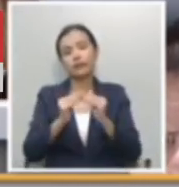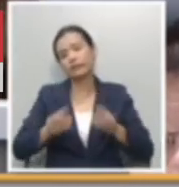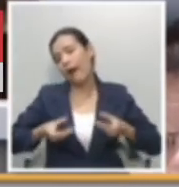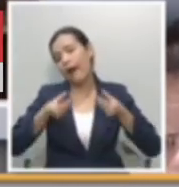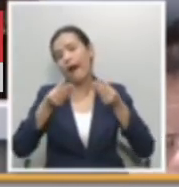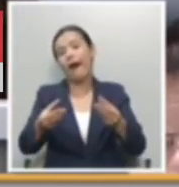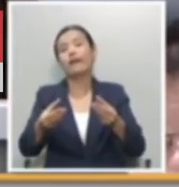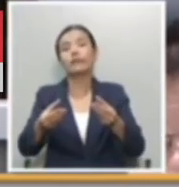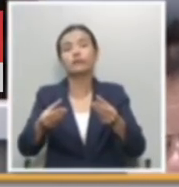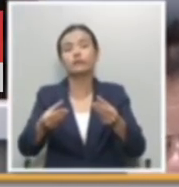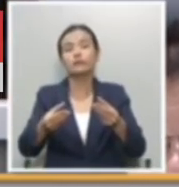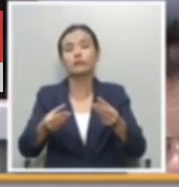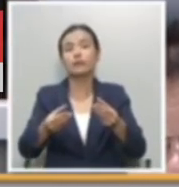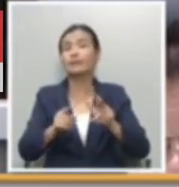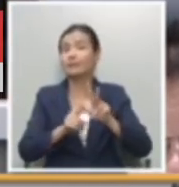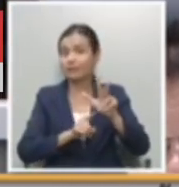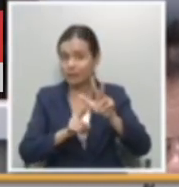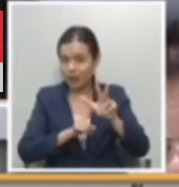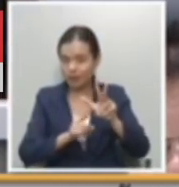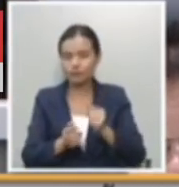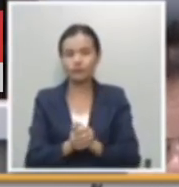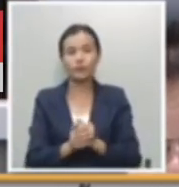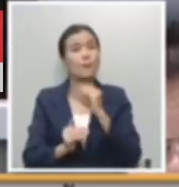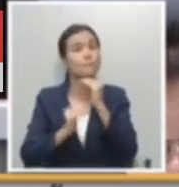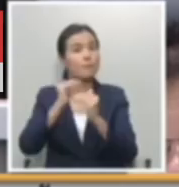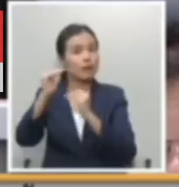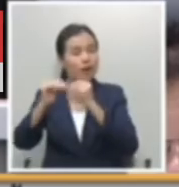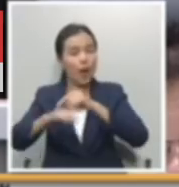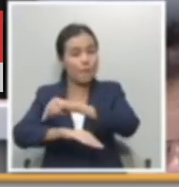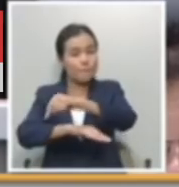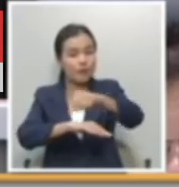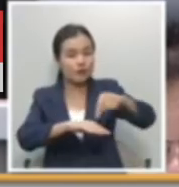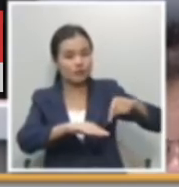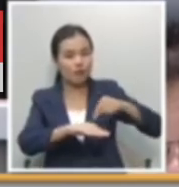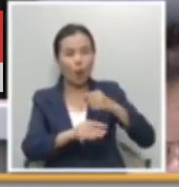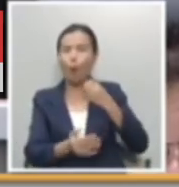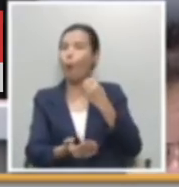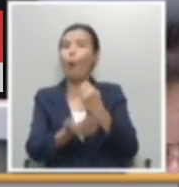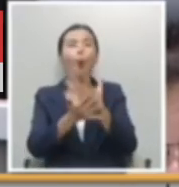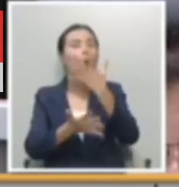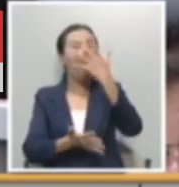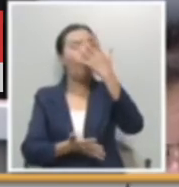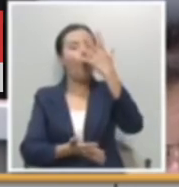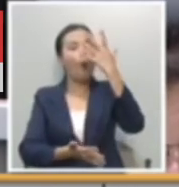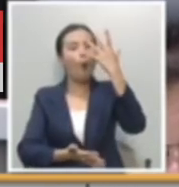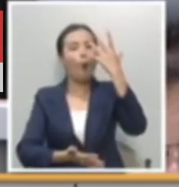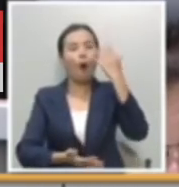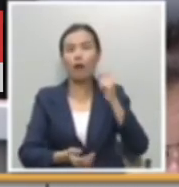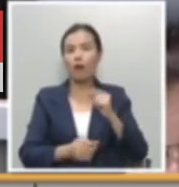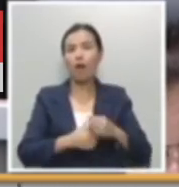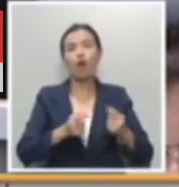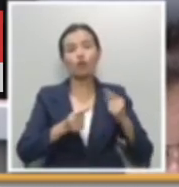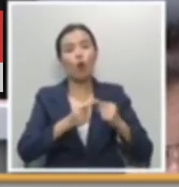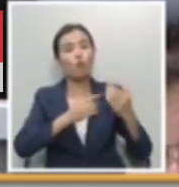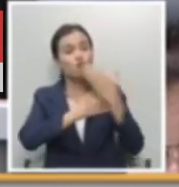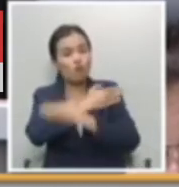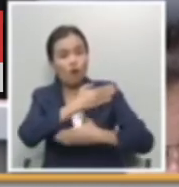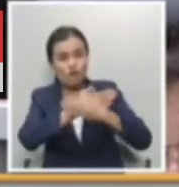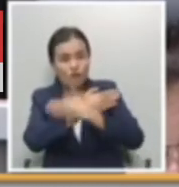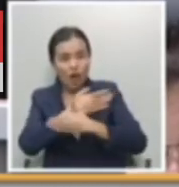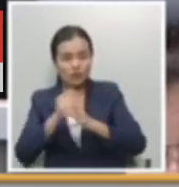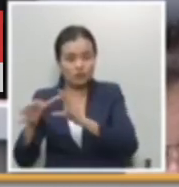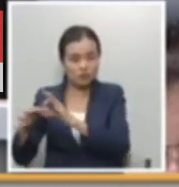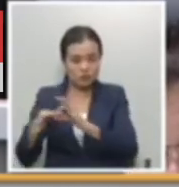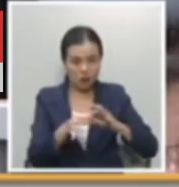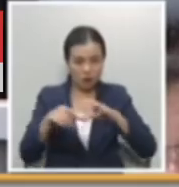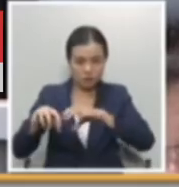ลยเด้งที่3ได้พัฒนาพื้นที่โอ้โหรวยเละเลยเอานะคุณสร้างรถไฟ3สถานเชื่อม3ส